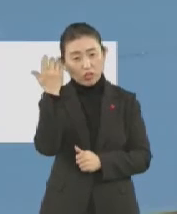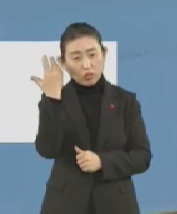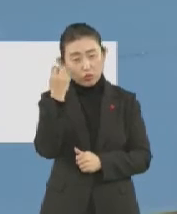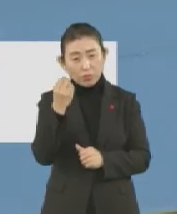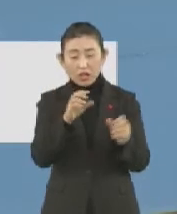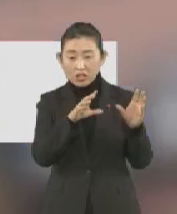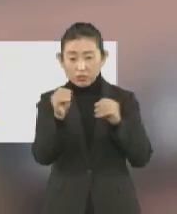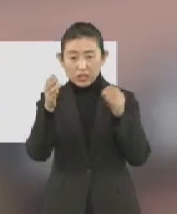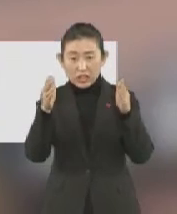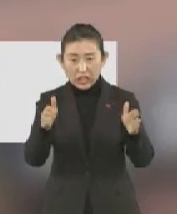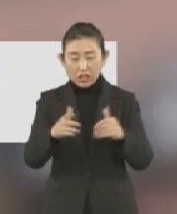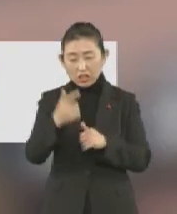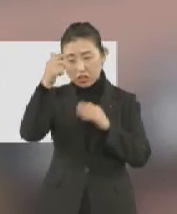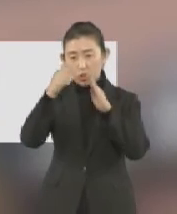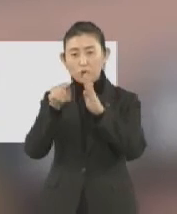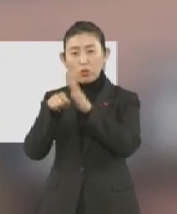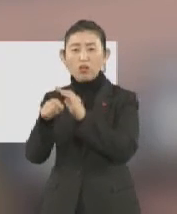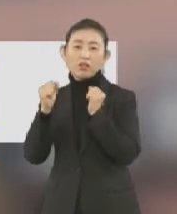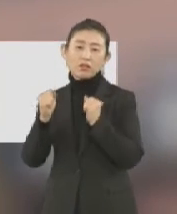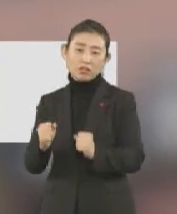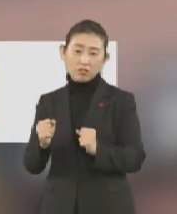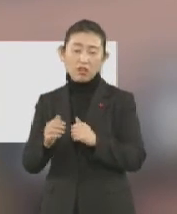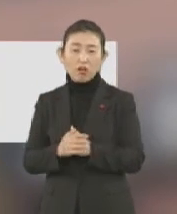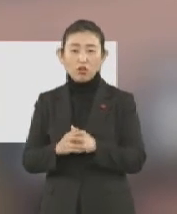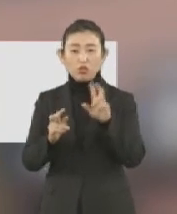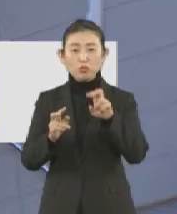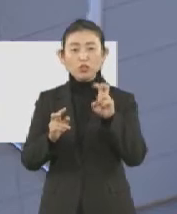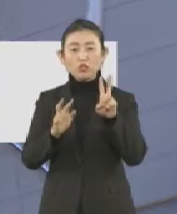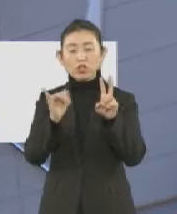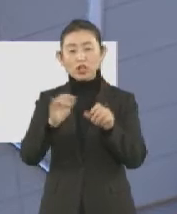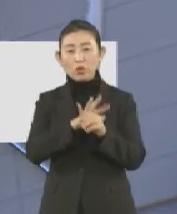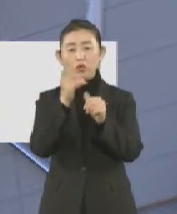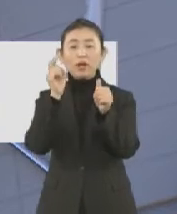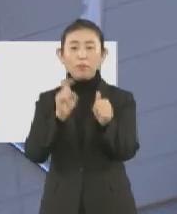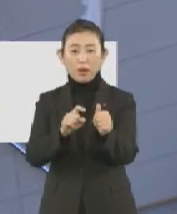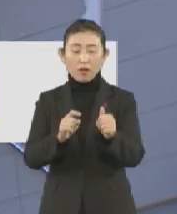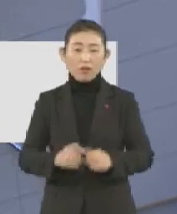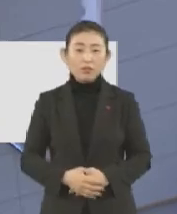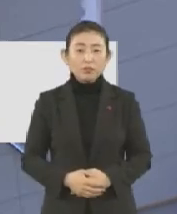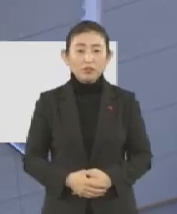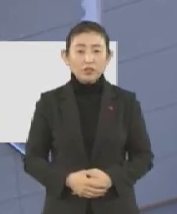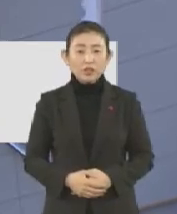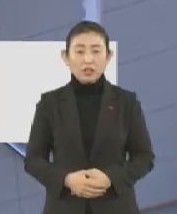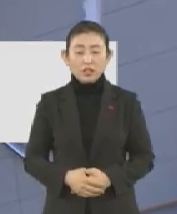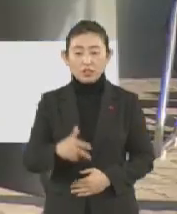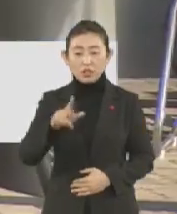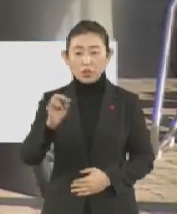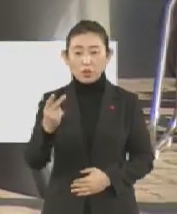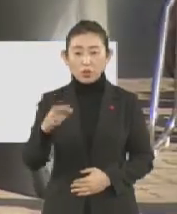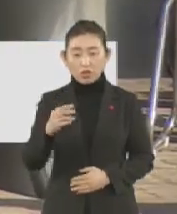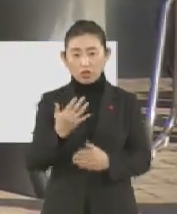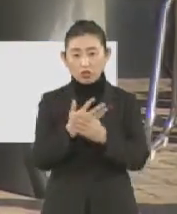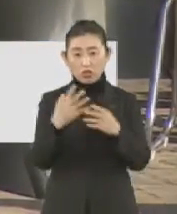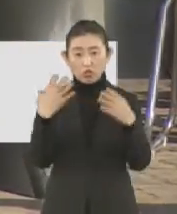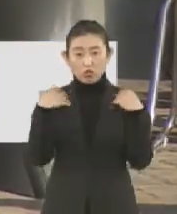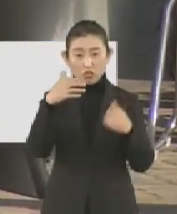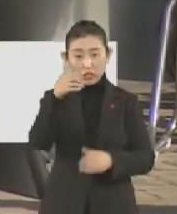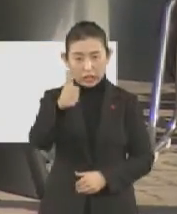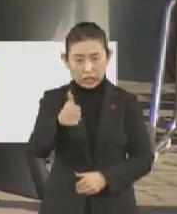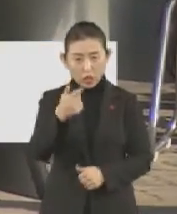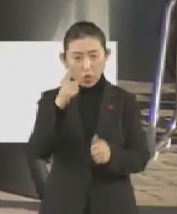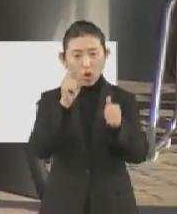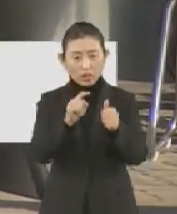금지했던 기간에 기도원에 머무르면서 22명이 코론 알고 에 걸렸습니다 정 용매 대전 유성구청 자는